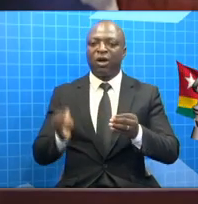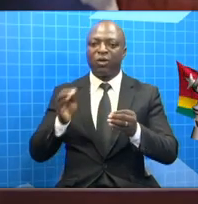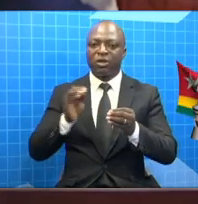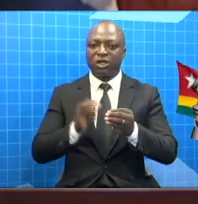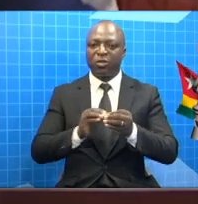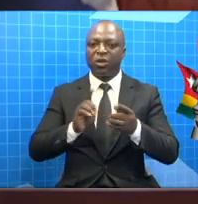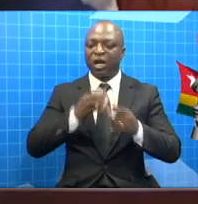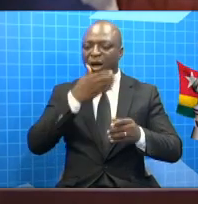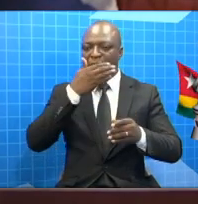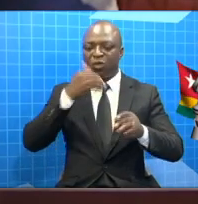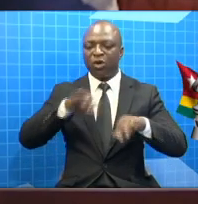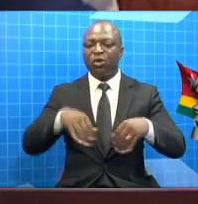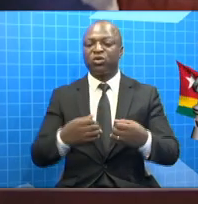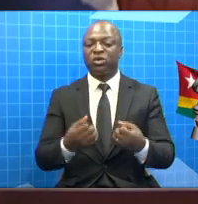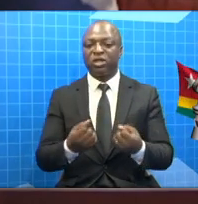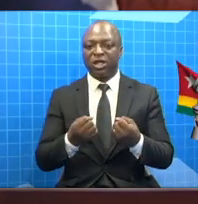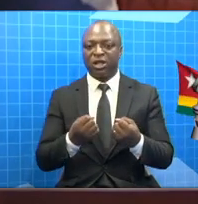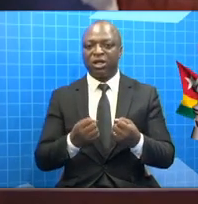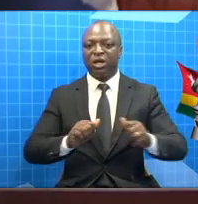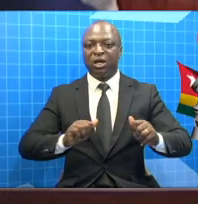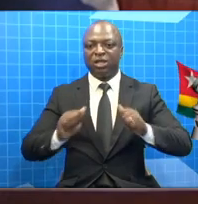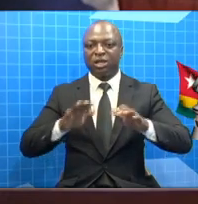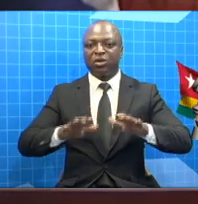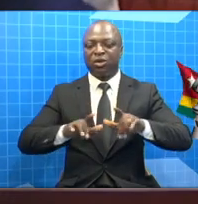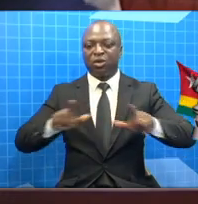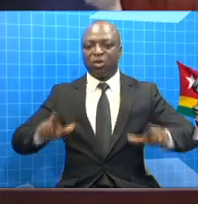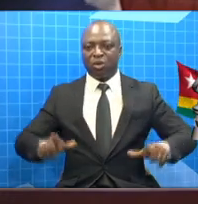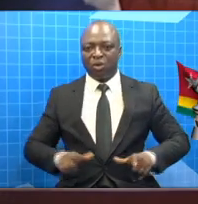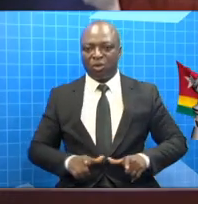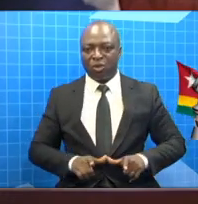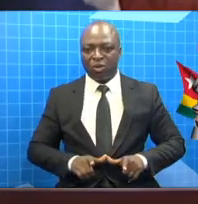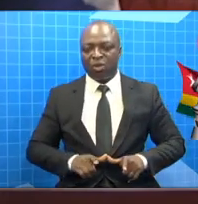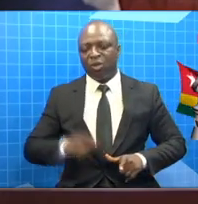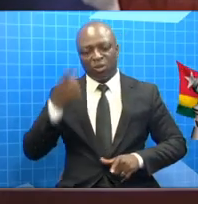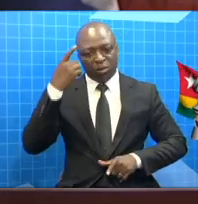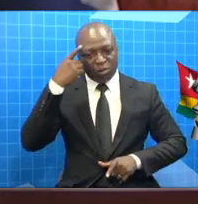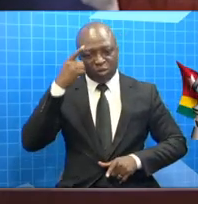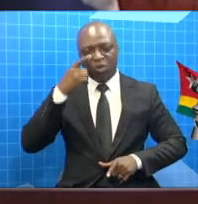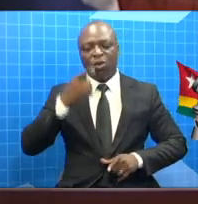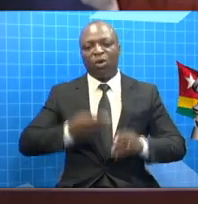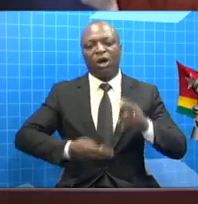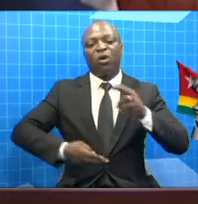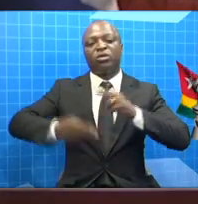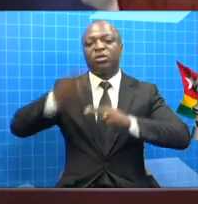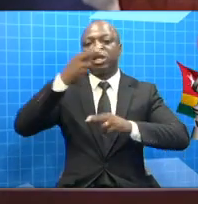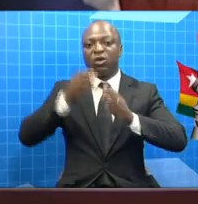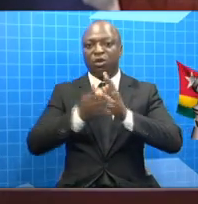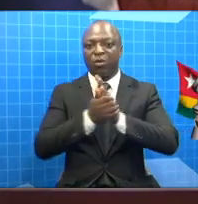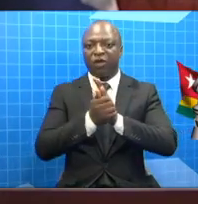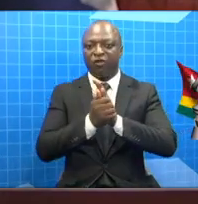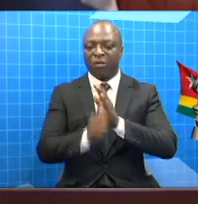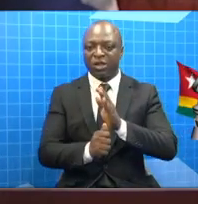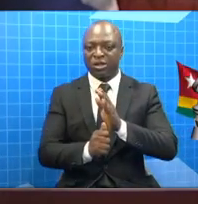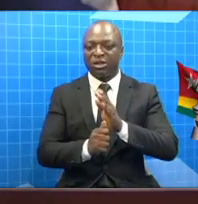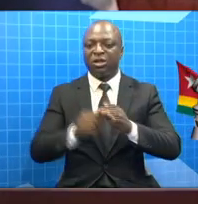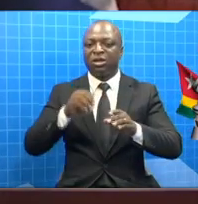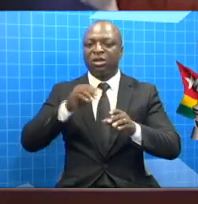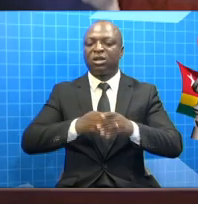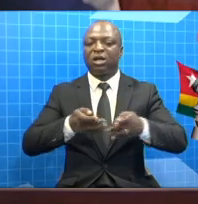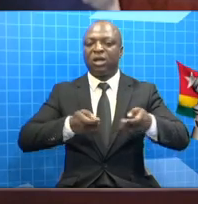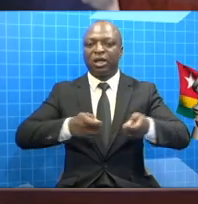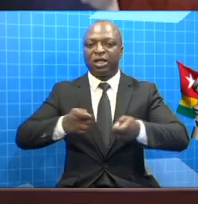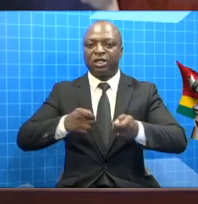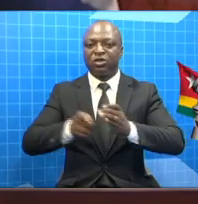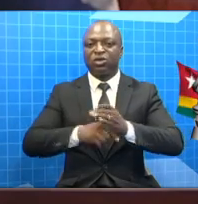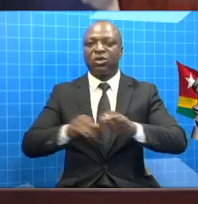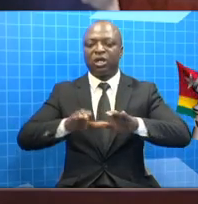à mieux outiller les acteurs locaux pour rehausser leur performance dans la gestion